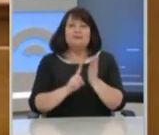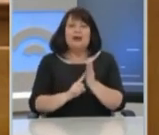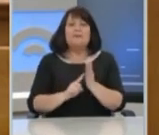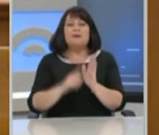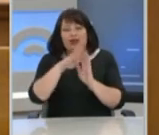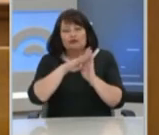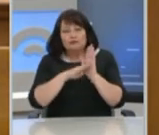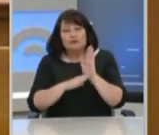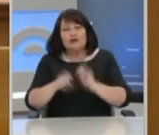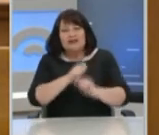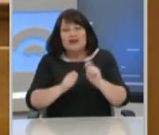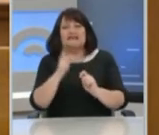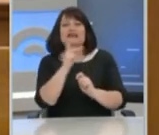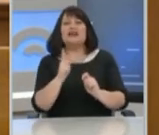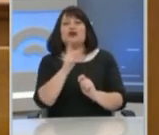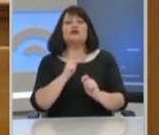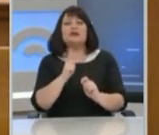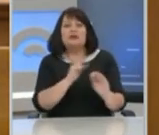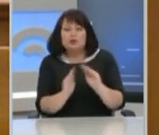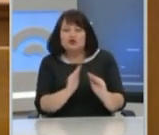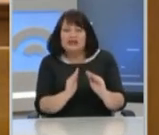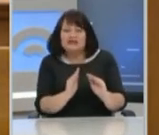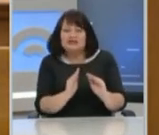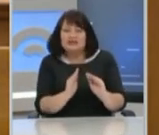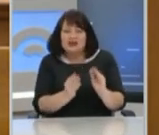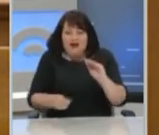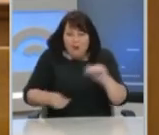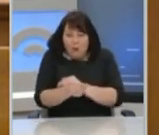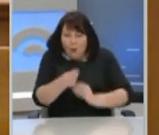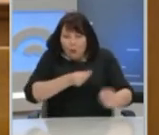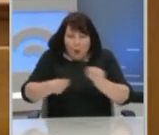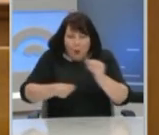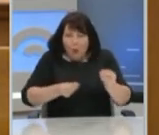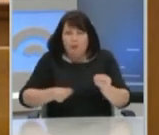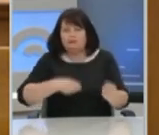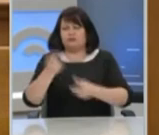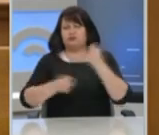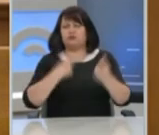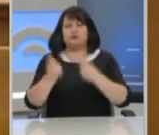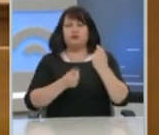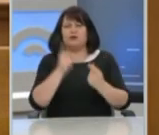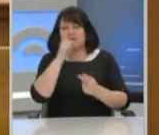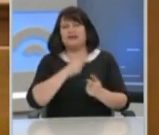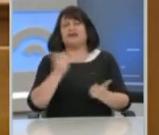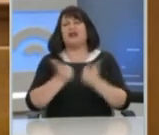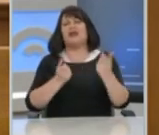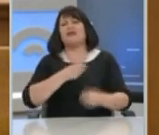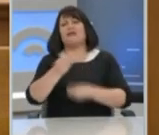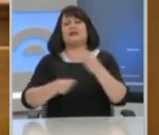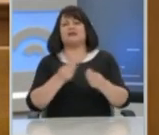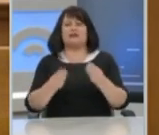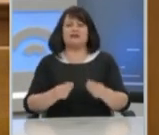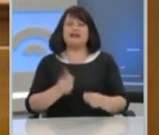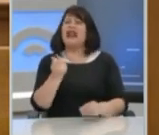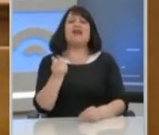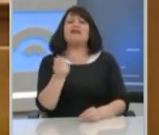προστασίας, τα τρώγατε δεξιά και αριστερά σε μίζες και θαλασσοδάνεια. Και τι τα κάνατε αυτά τα σπίτια, αυτά τα